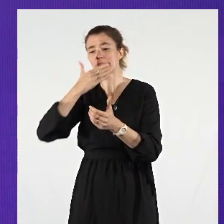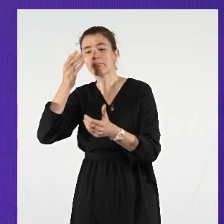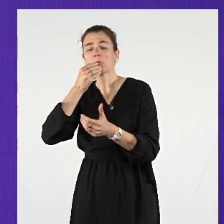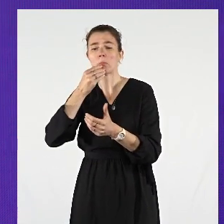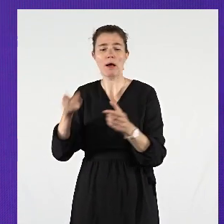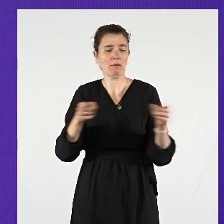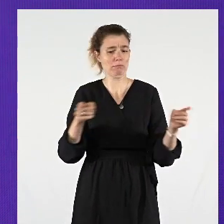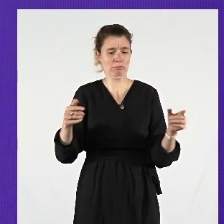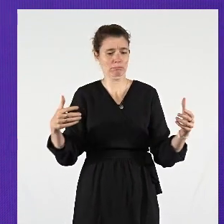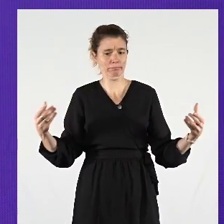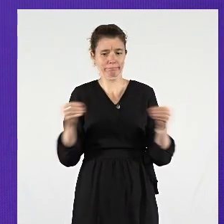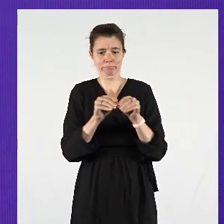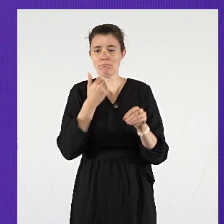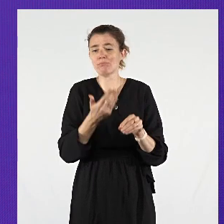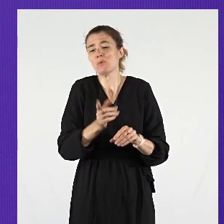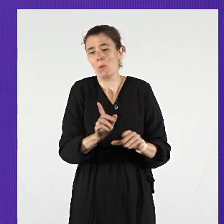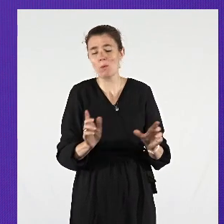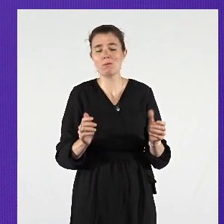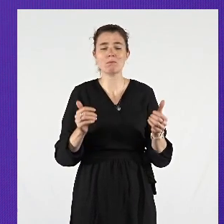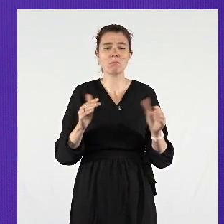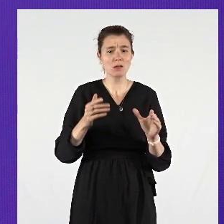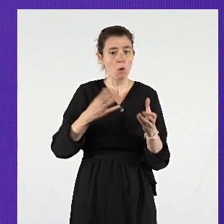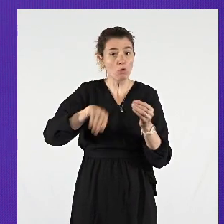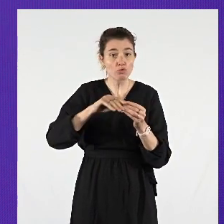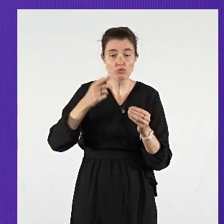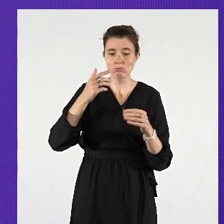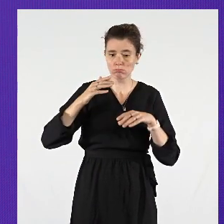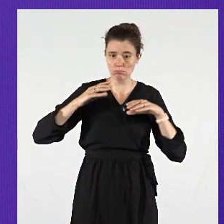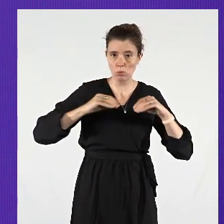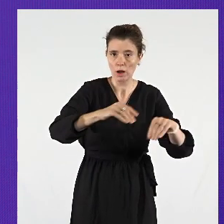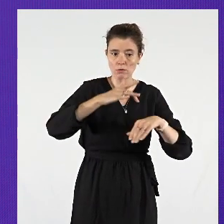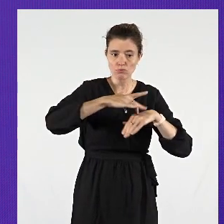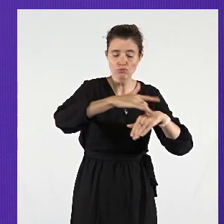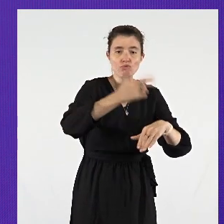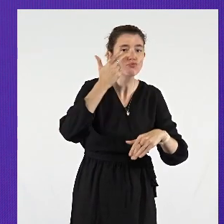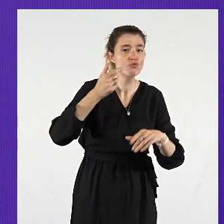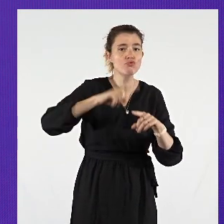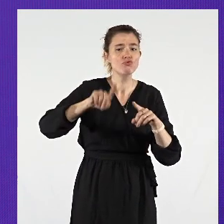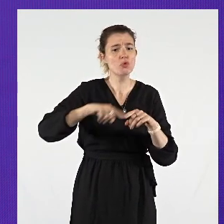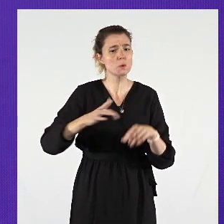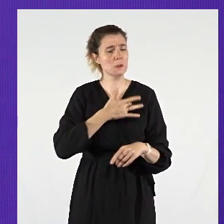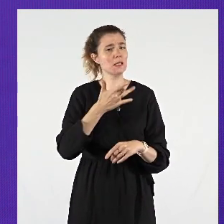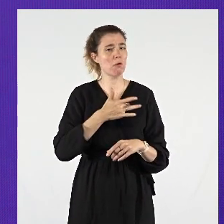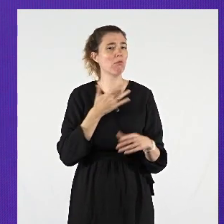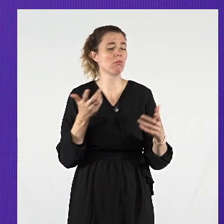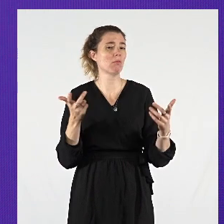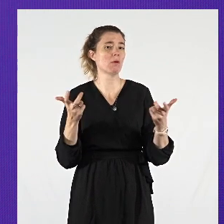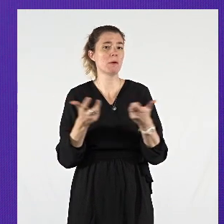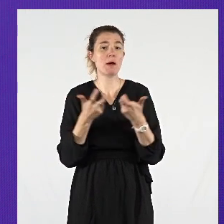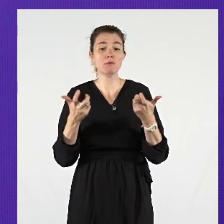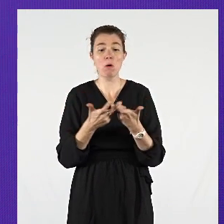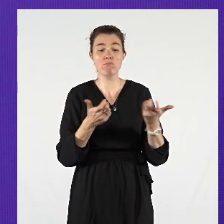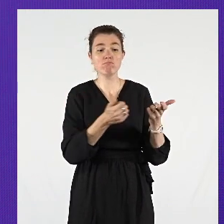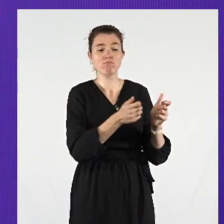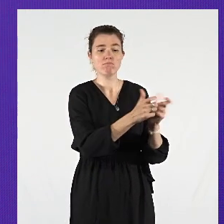impossible. J'ajoute que sur le terrain, on a vu des choses tout à fait intéressantes. Par exemple, il y a beaucoup d'établissements médico-sociaux